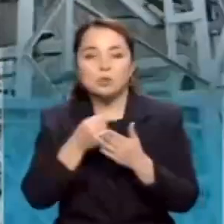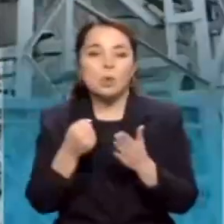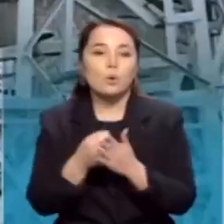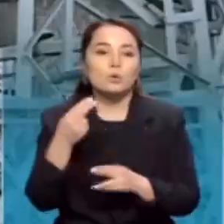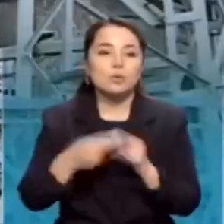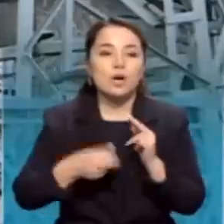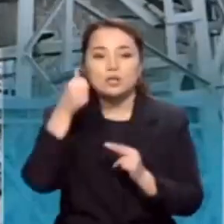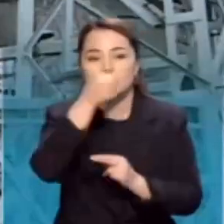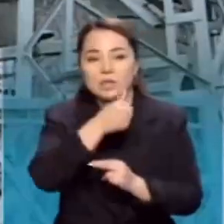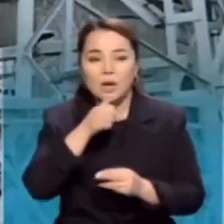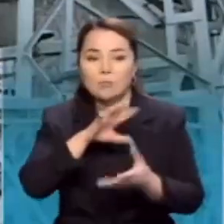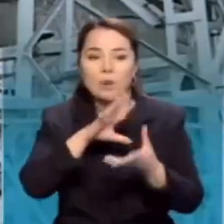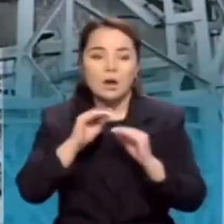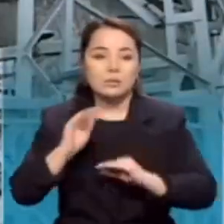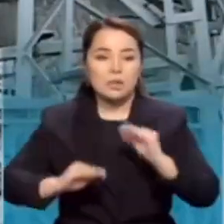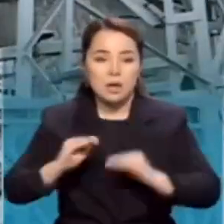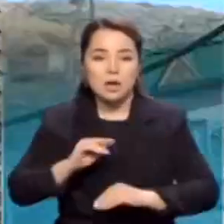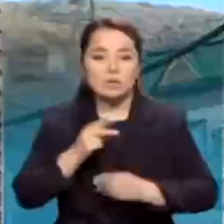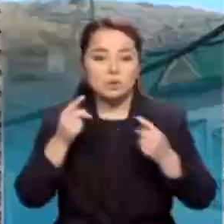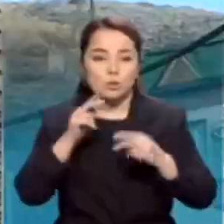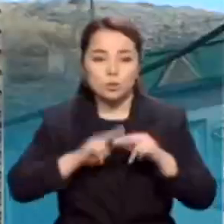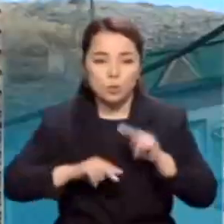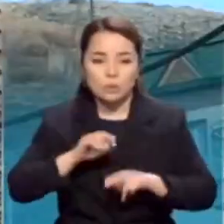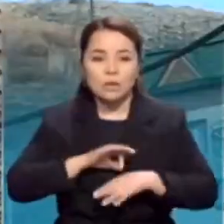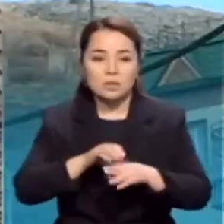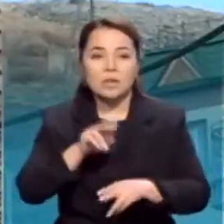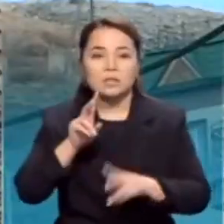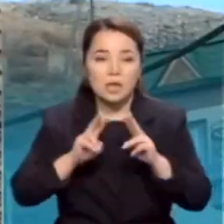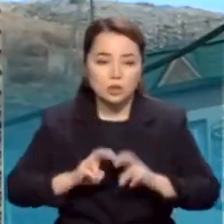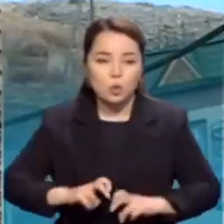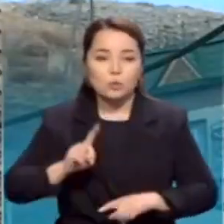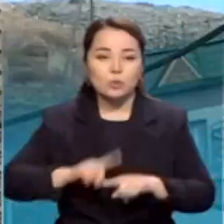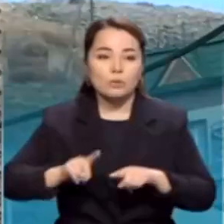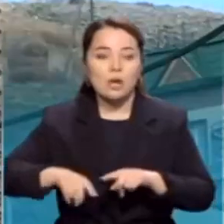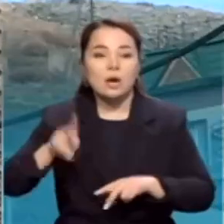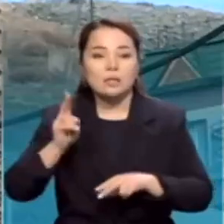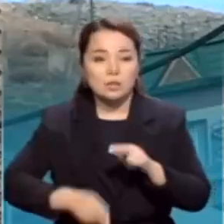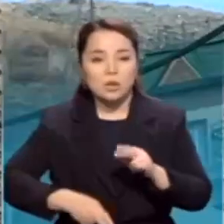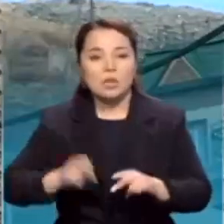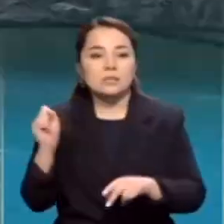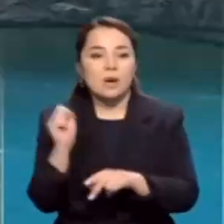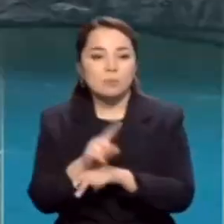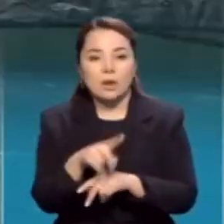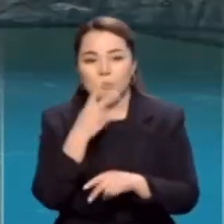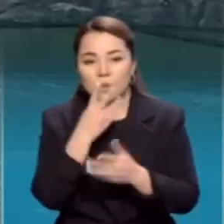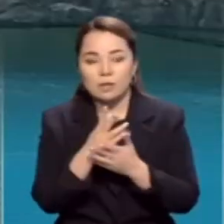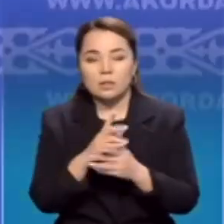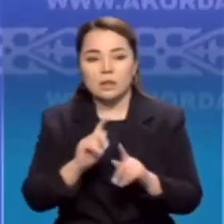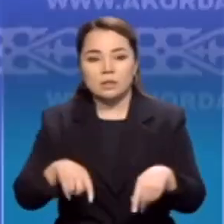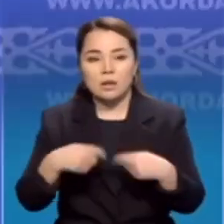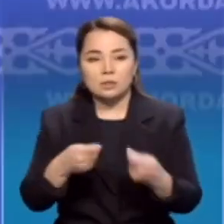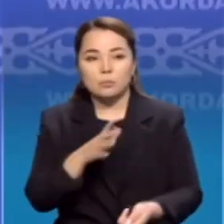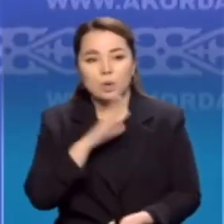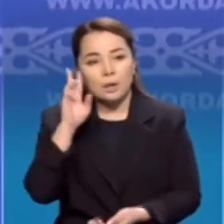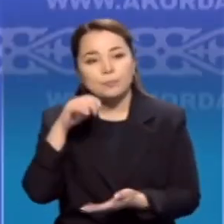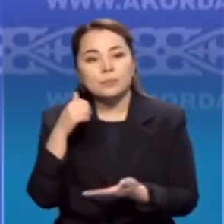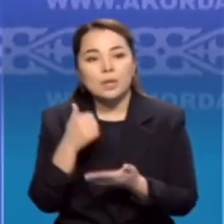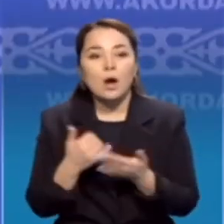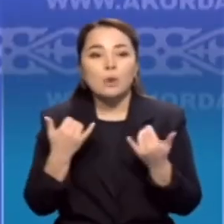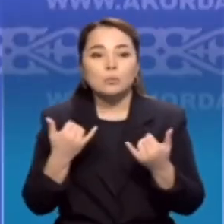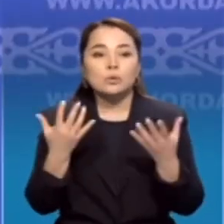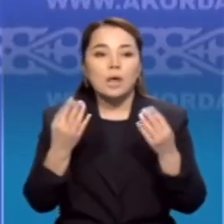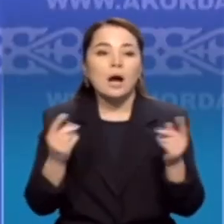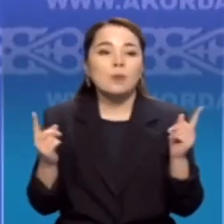дейін барлық гидротехникалық құрылыстарды тексеруді аяқтау қажеттігін тапсырды. Мемлекет басшысының